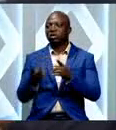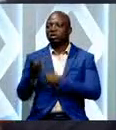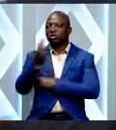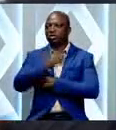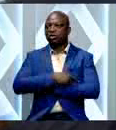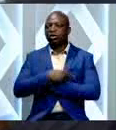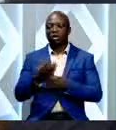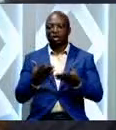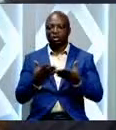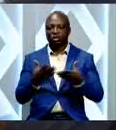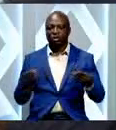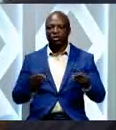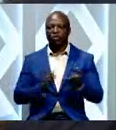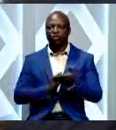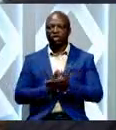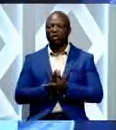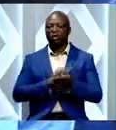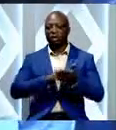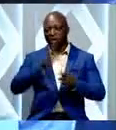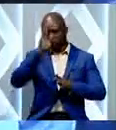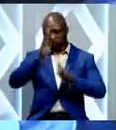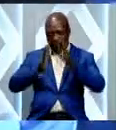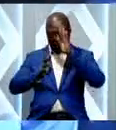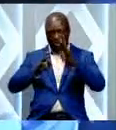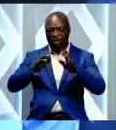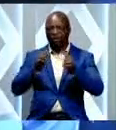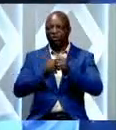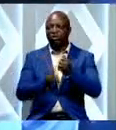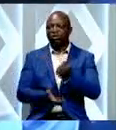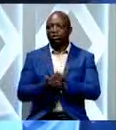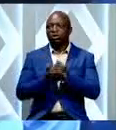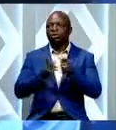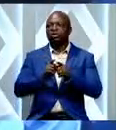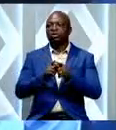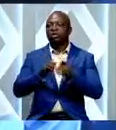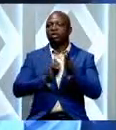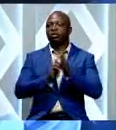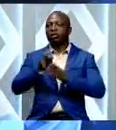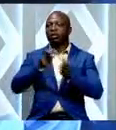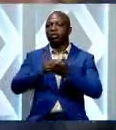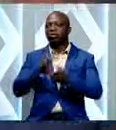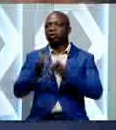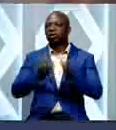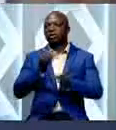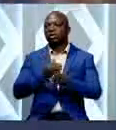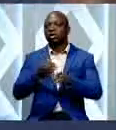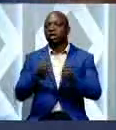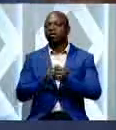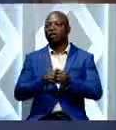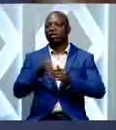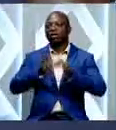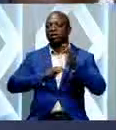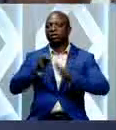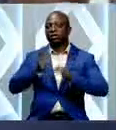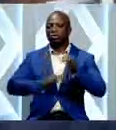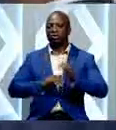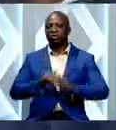des solutions viables et innovantes susceptibles de soutenir le développement du continent en matière d'infrastructures.